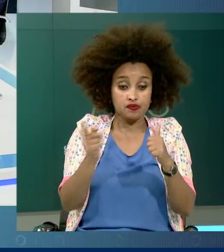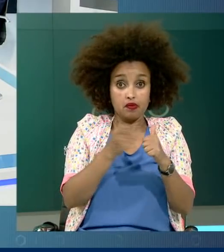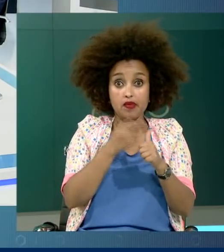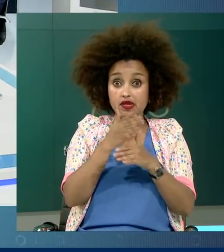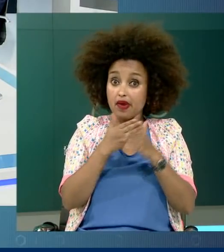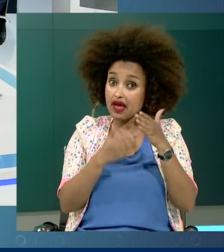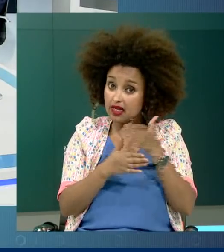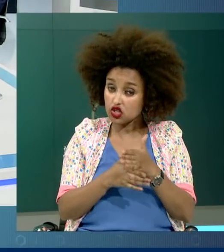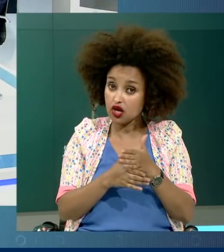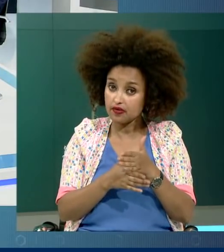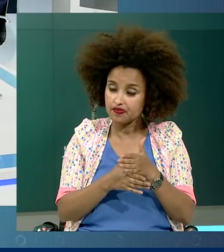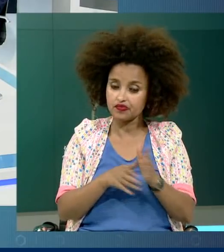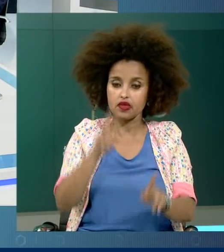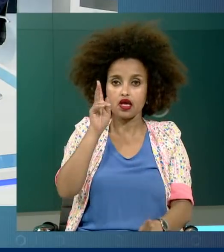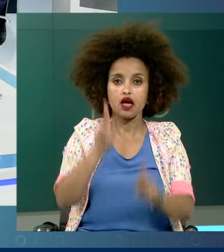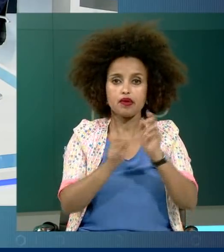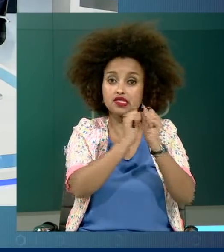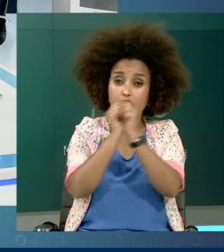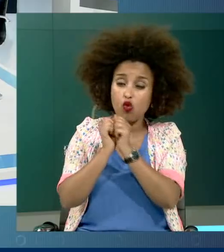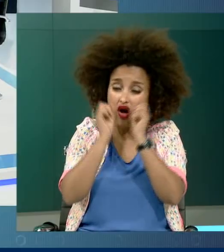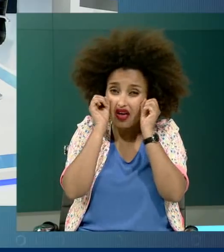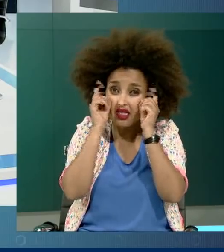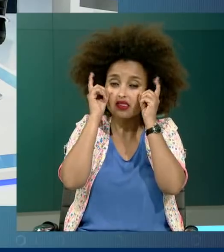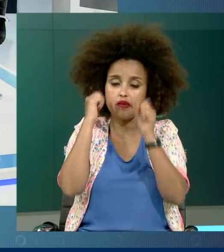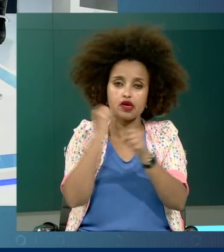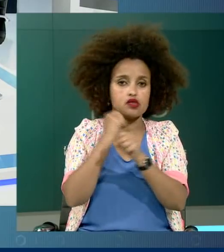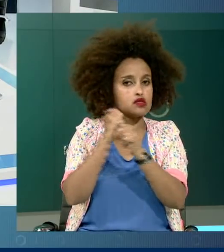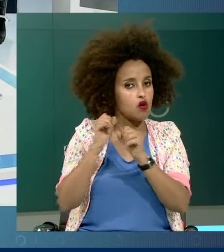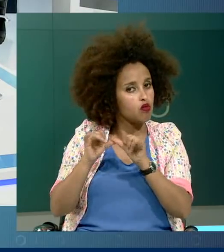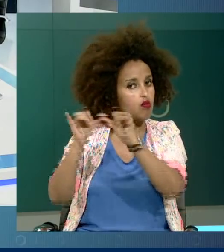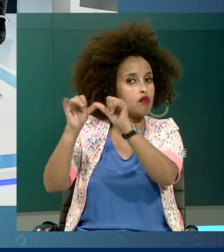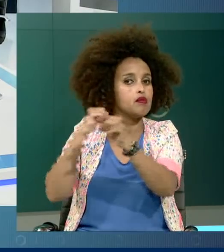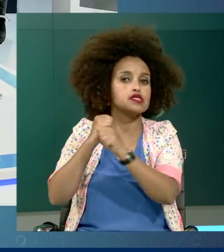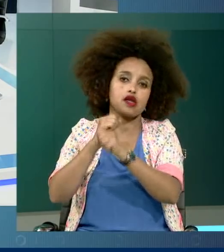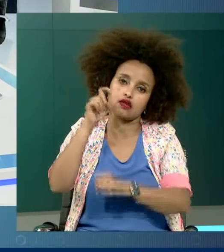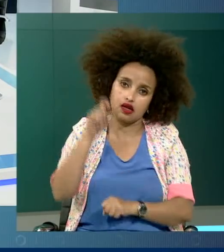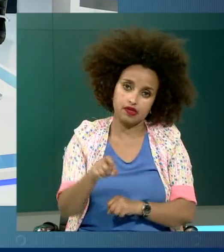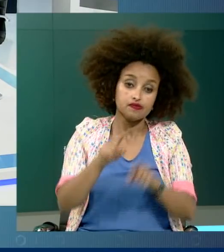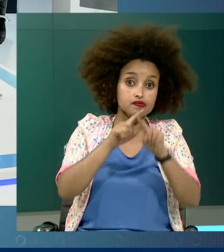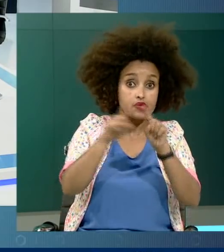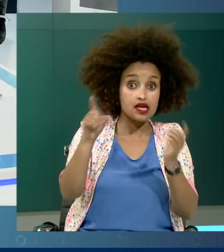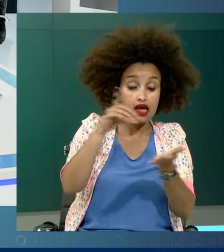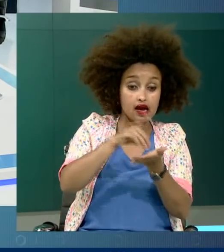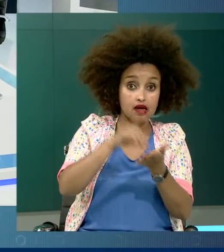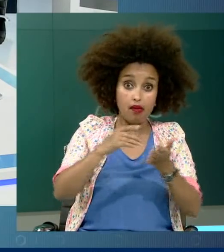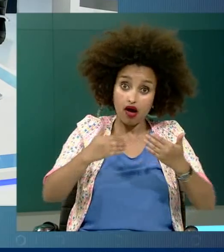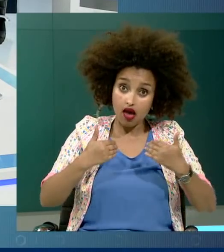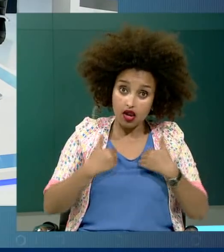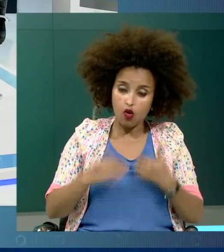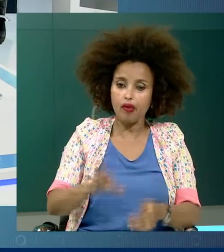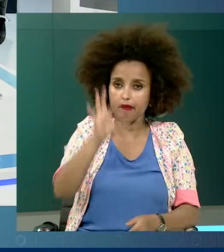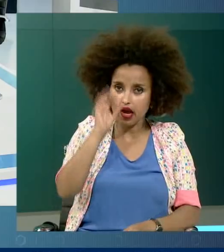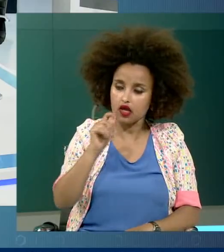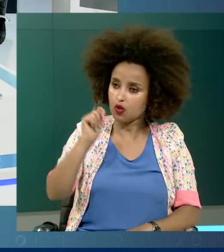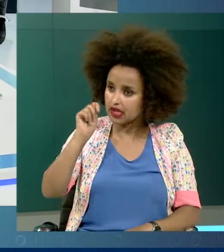እንግዲህ ማለት ህብረተሰቡ ጋር የግንዛቤ ስራው መሰራት አለበት እላለሁ። በተለይ ከተማ ያለው በሚያገኘው